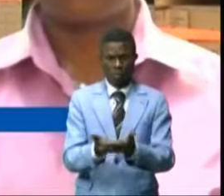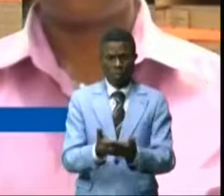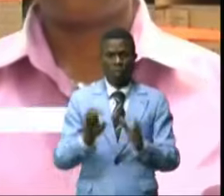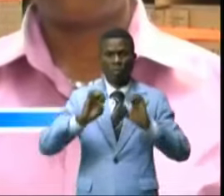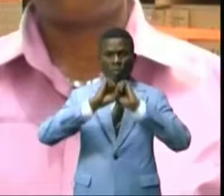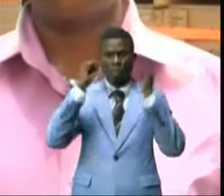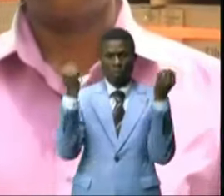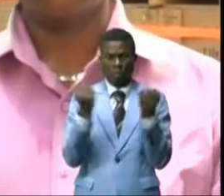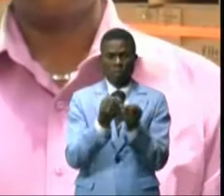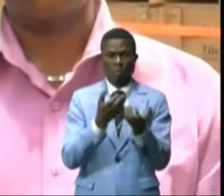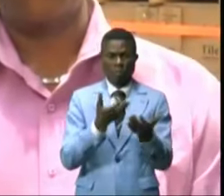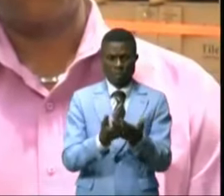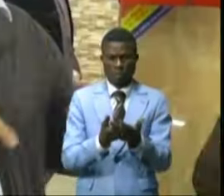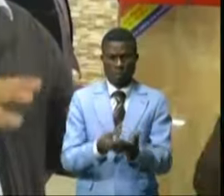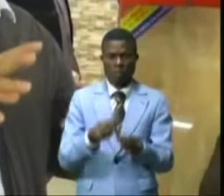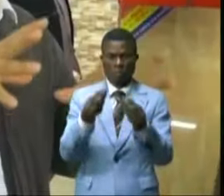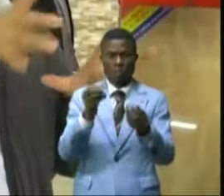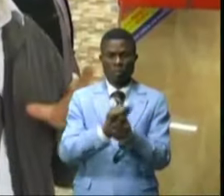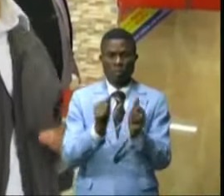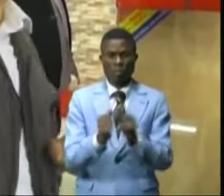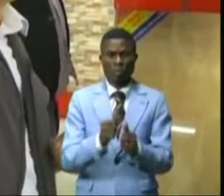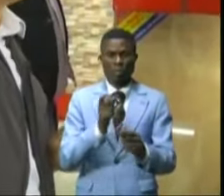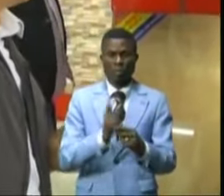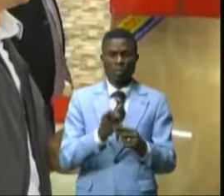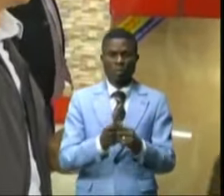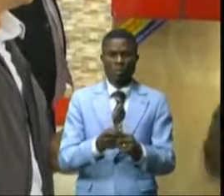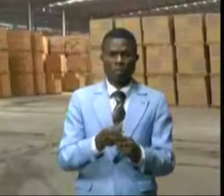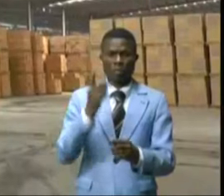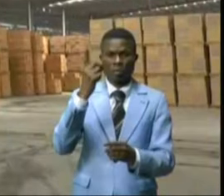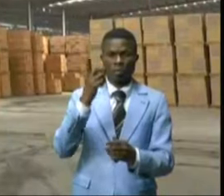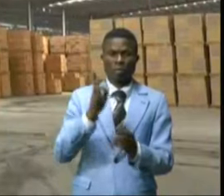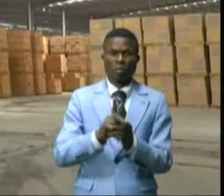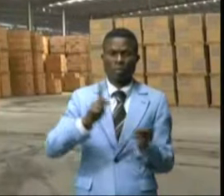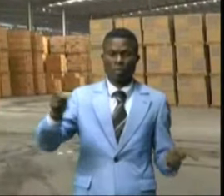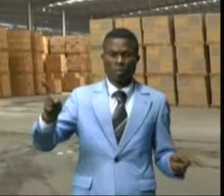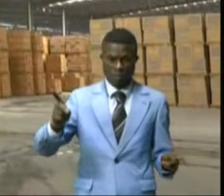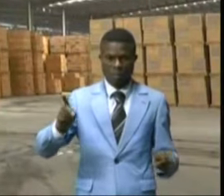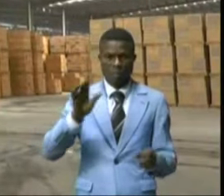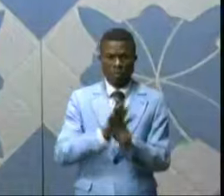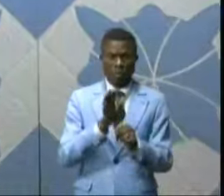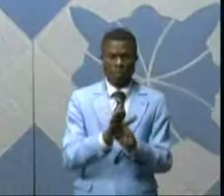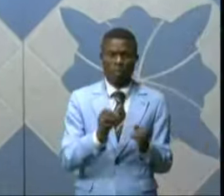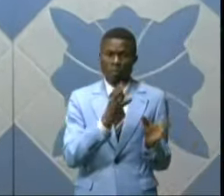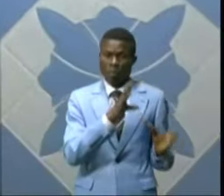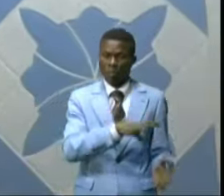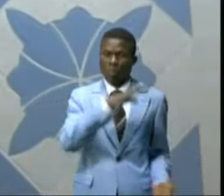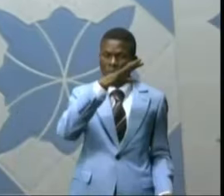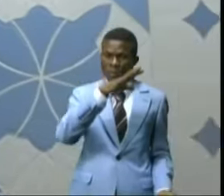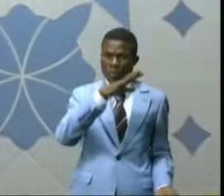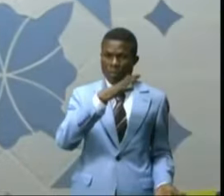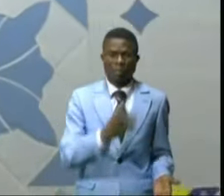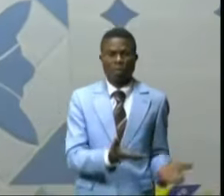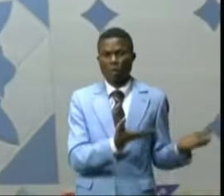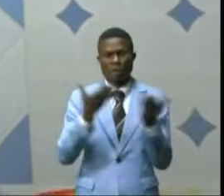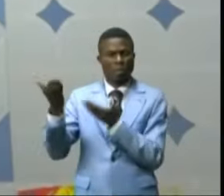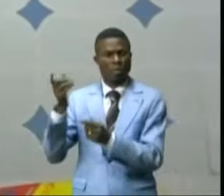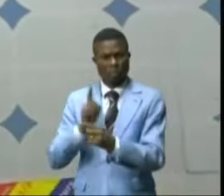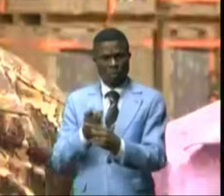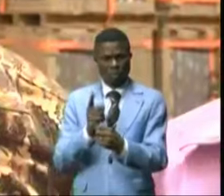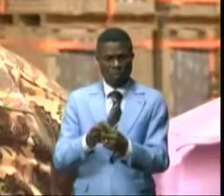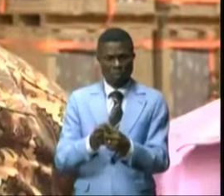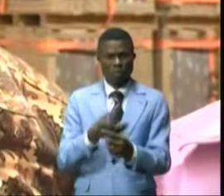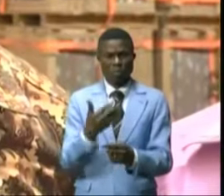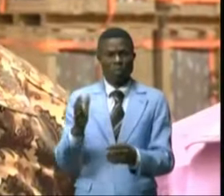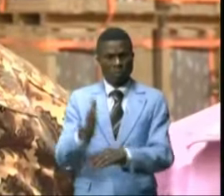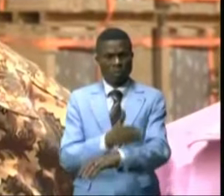société ici fait face à un problème de dumping. Ça fait pratiquement 1 kilomètre de stock déjà produit, mais qui souffre d'être évacué. Les choses sont en train